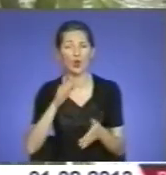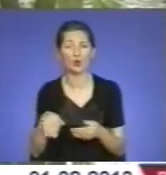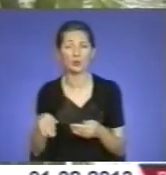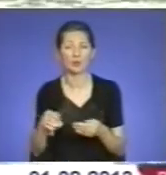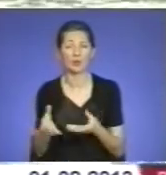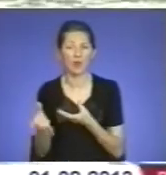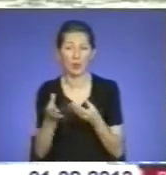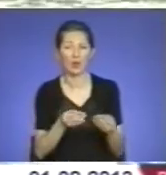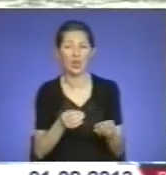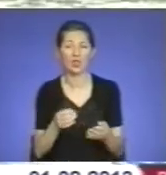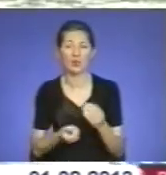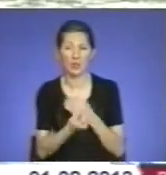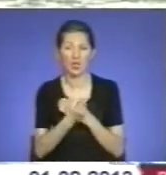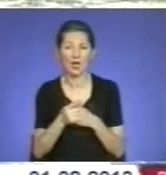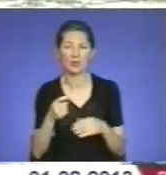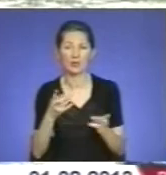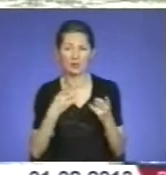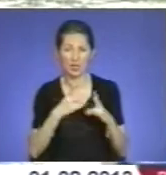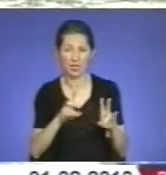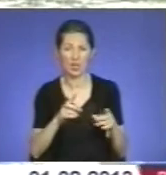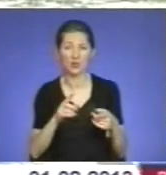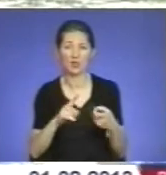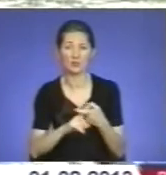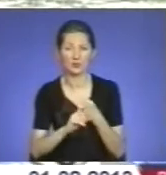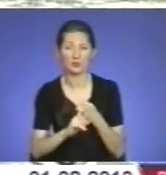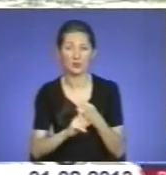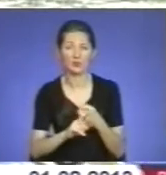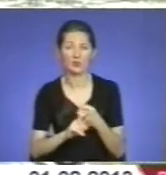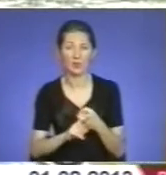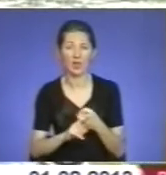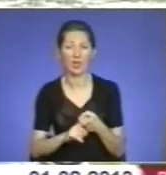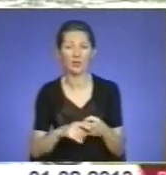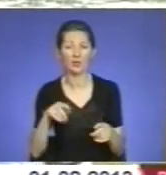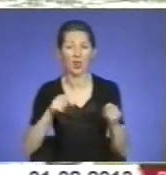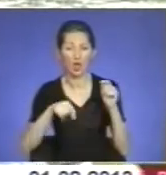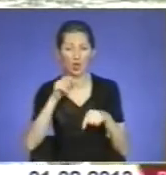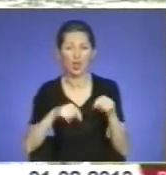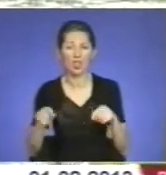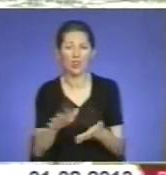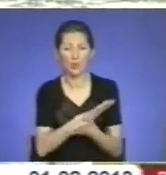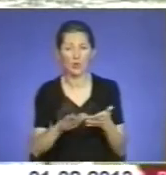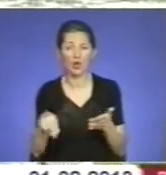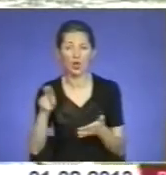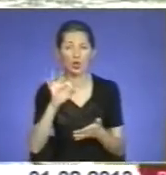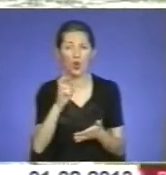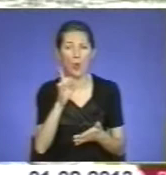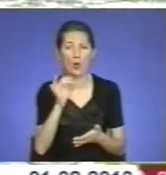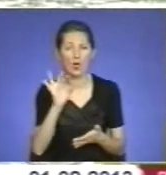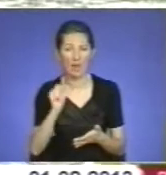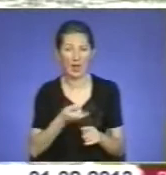мікроорганізмів. Дощі вимивають добрива, які потрапляють у водойми, і